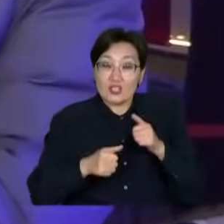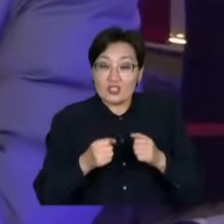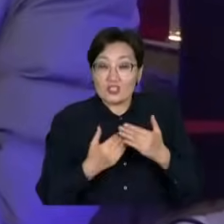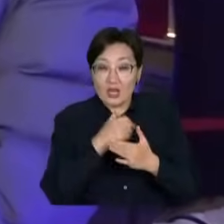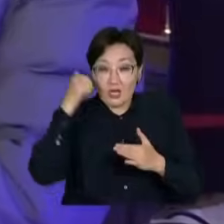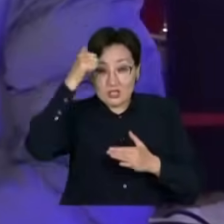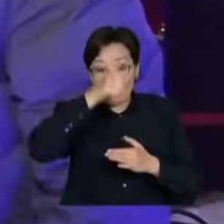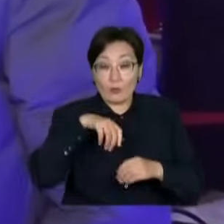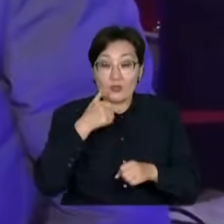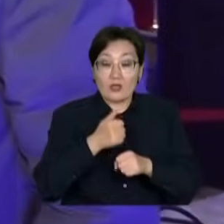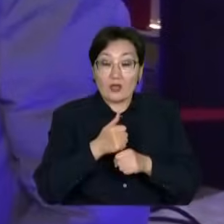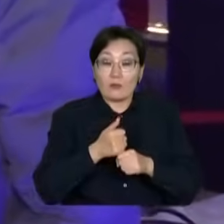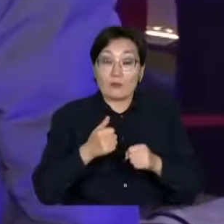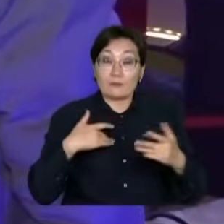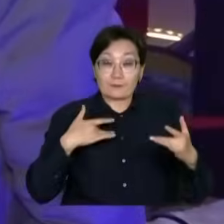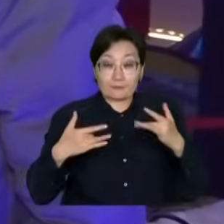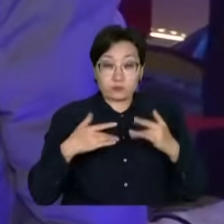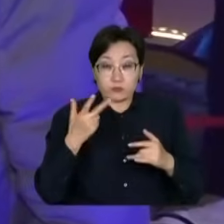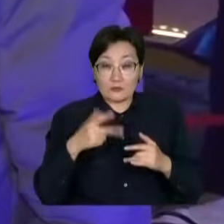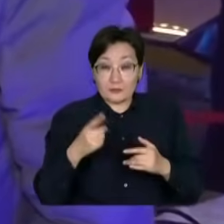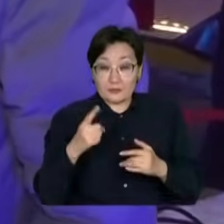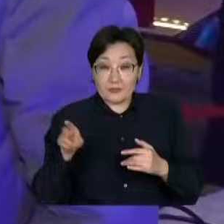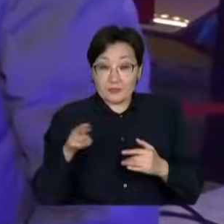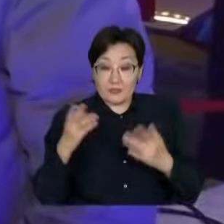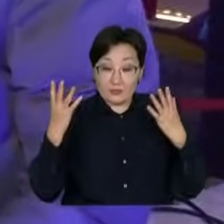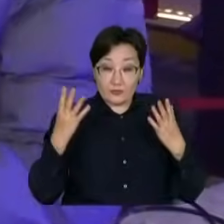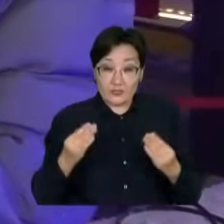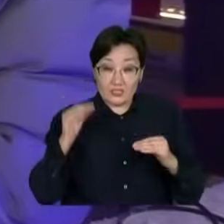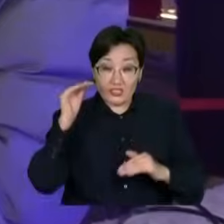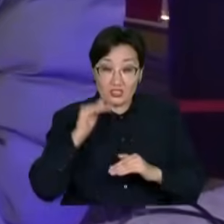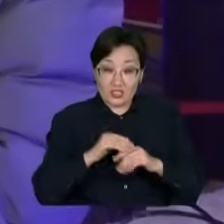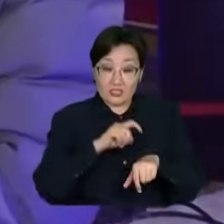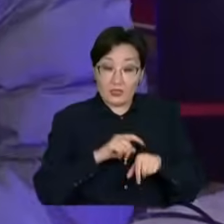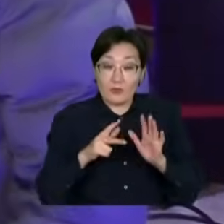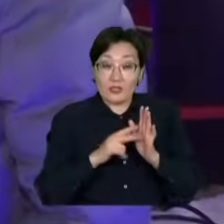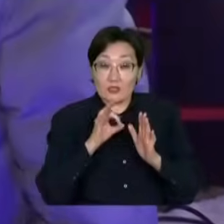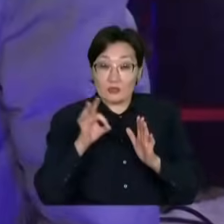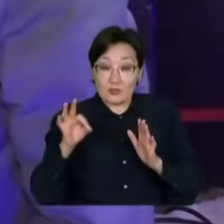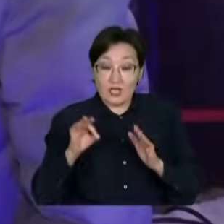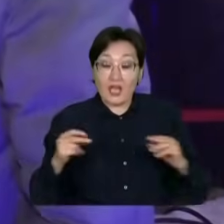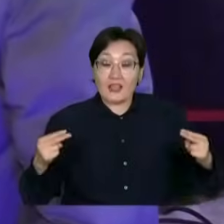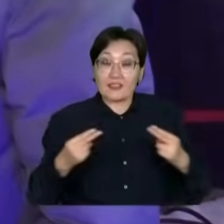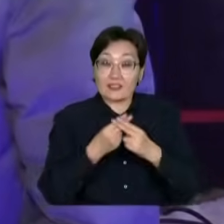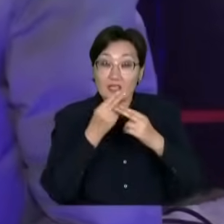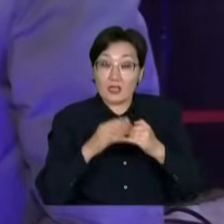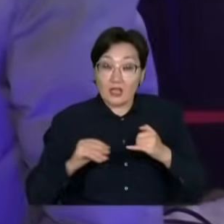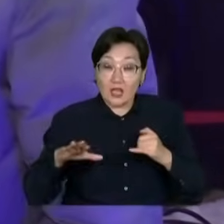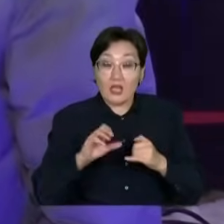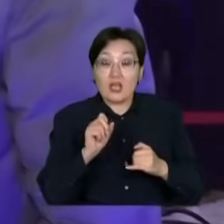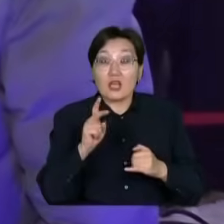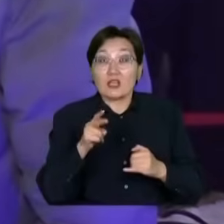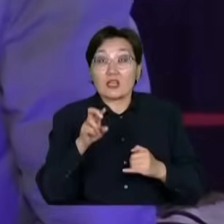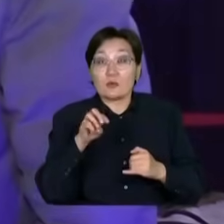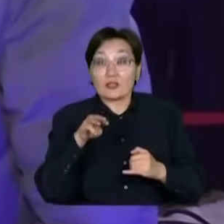бас концертіміз 31-ші желтоқсан күні кешкі сағат 8-де Астана алаңында, КБТУ алаңы